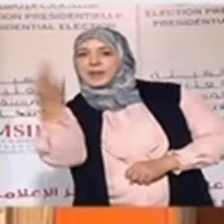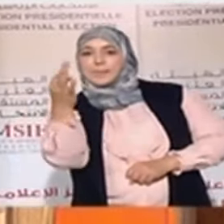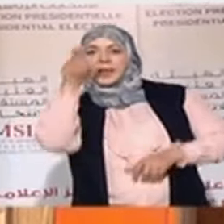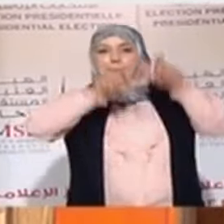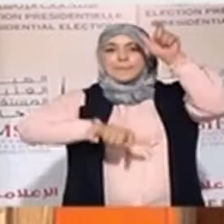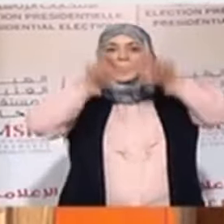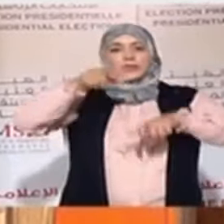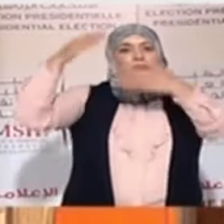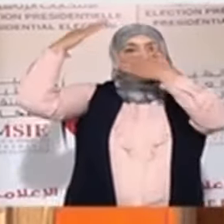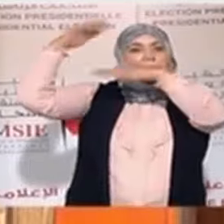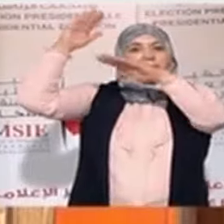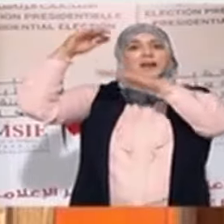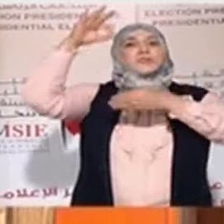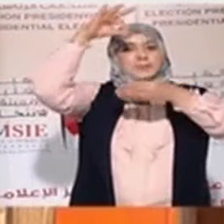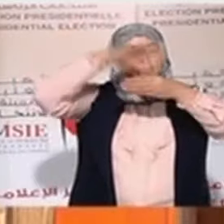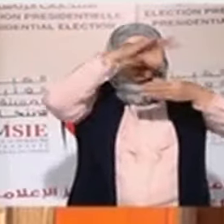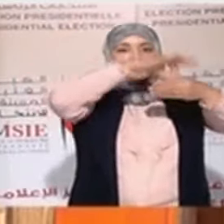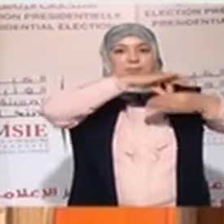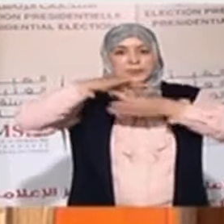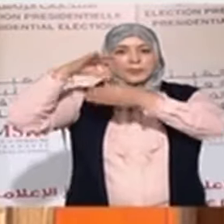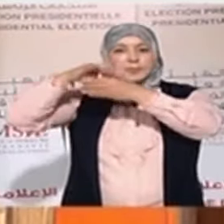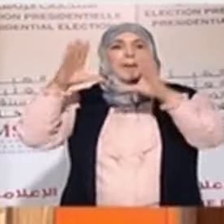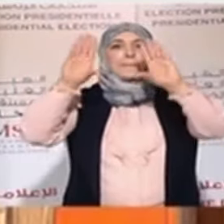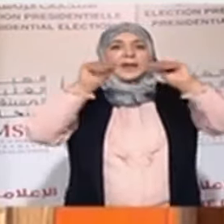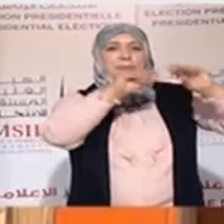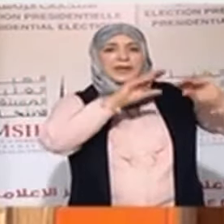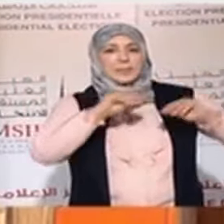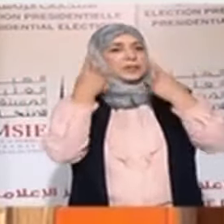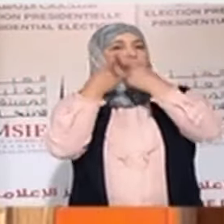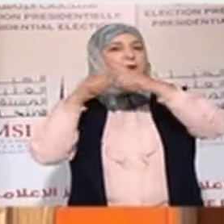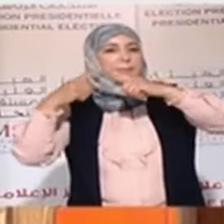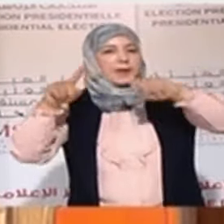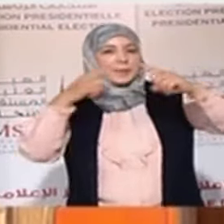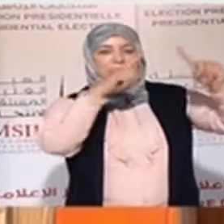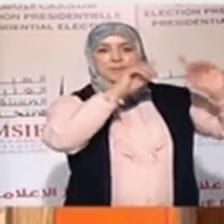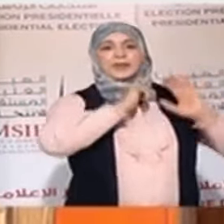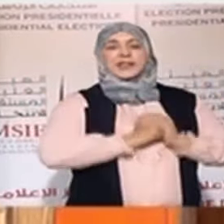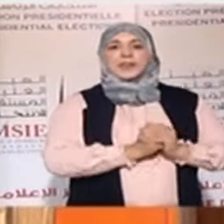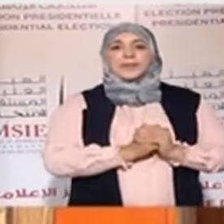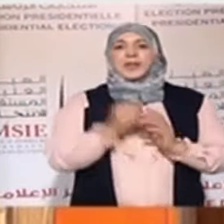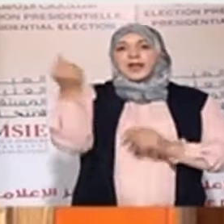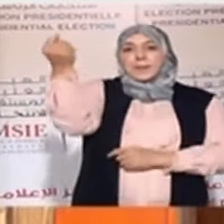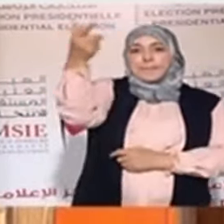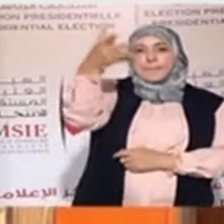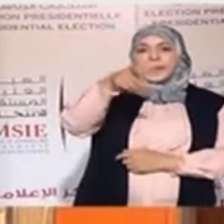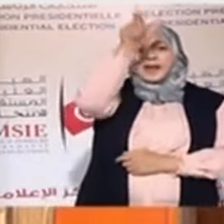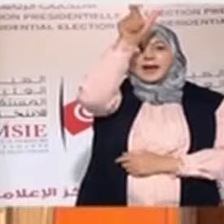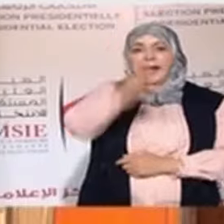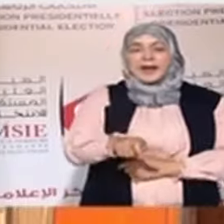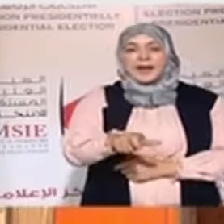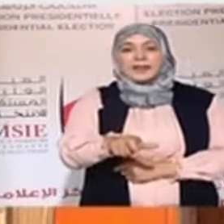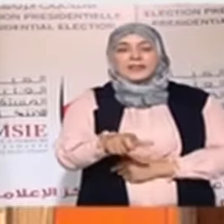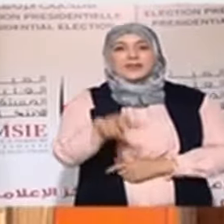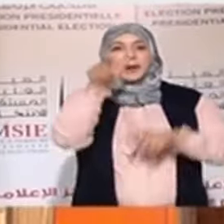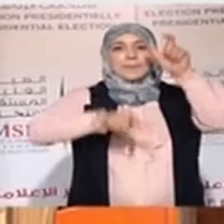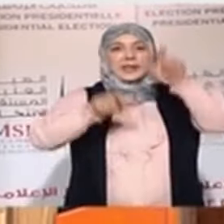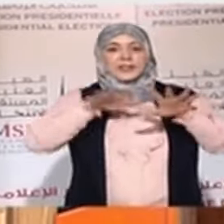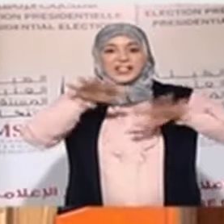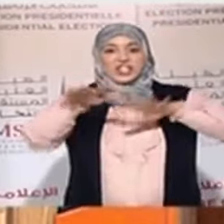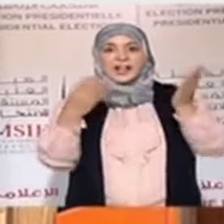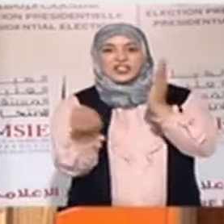بالخارج من التصويت في مراكز اقتراع غير المسجلين بها، وبلغ عدد المنتفعين بهذا الإجراء